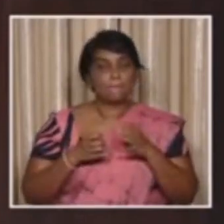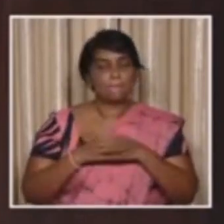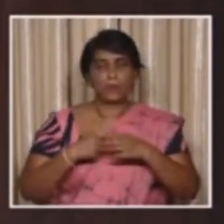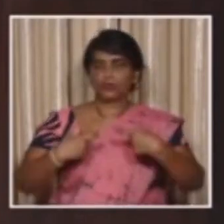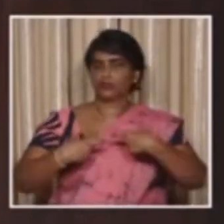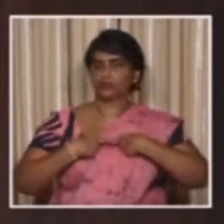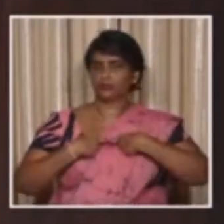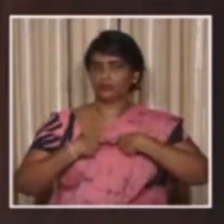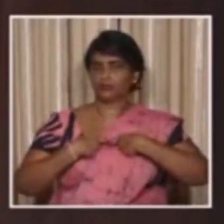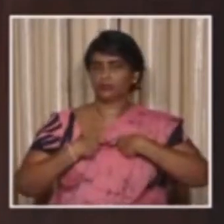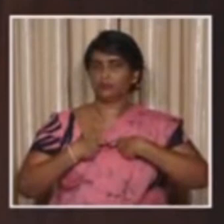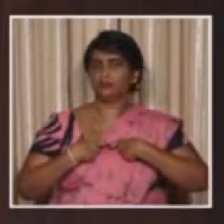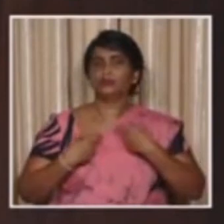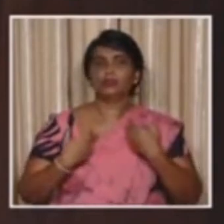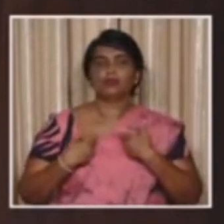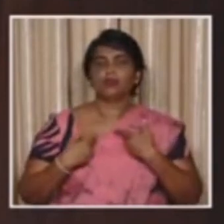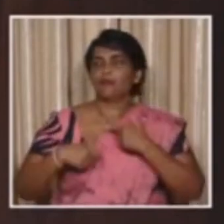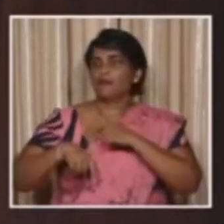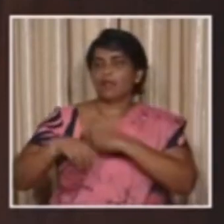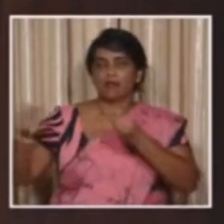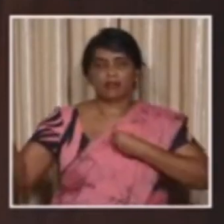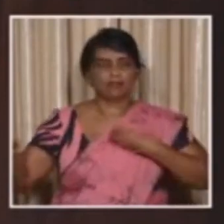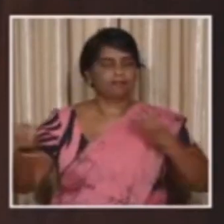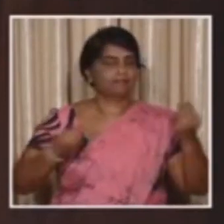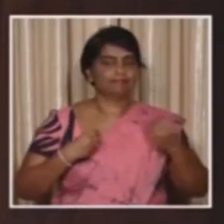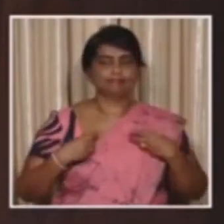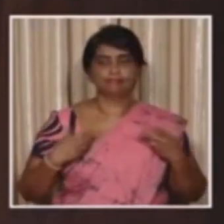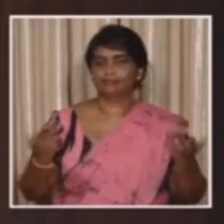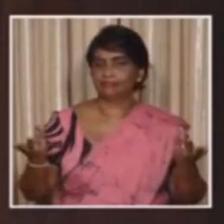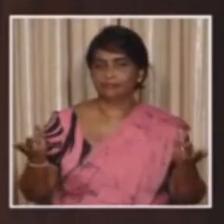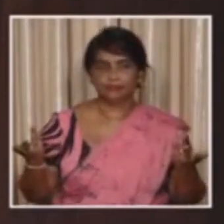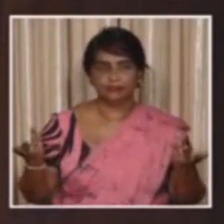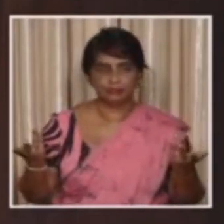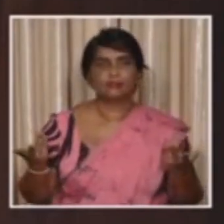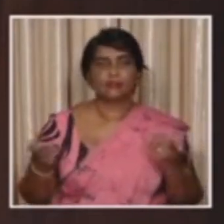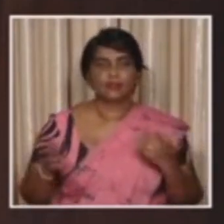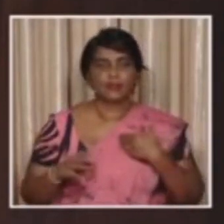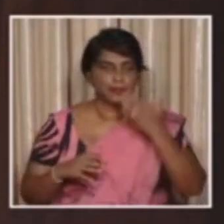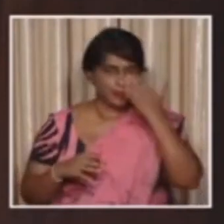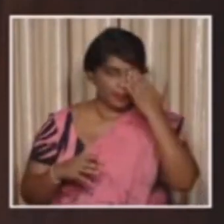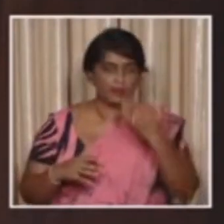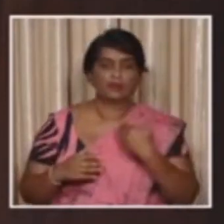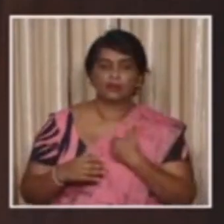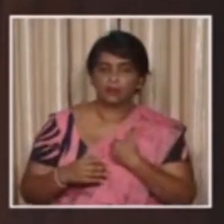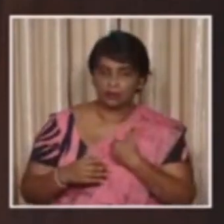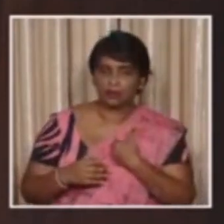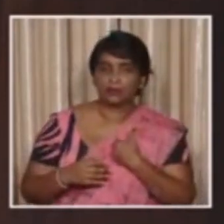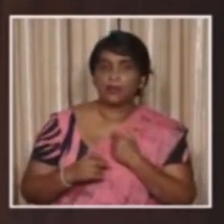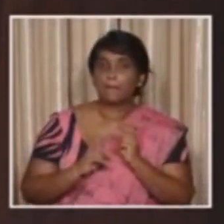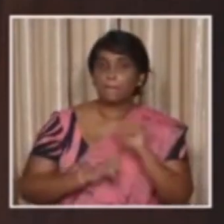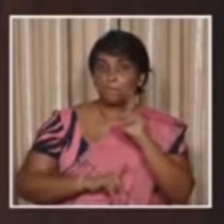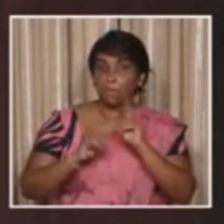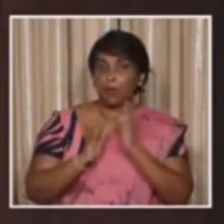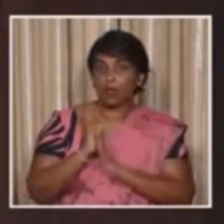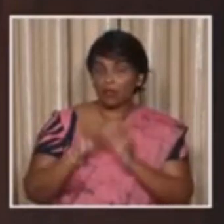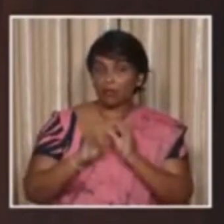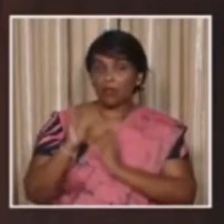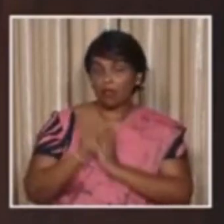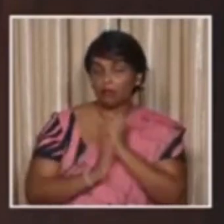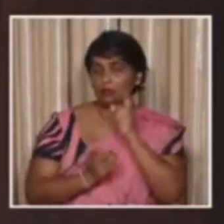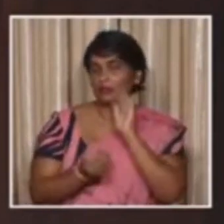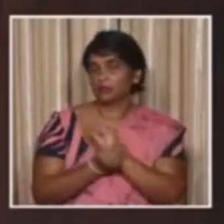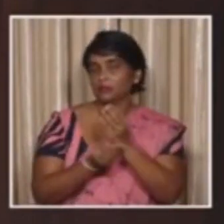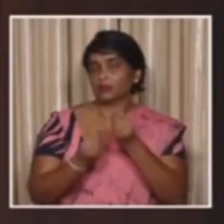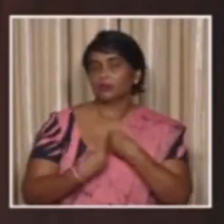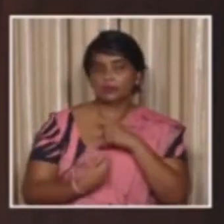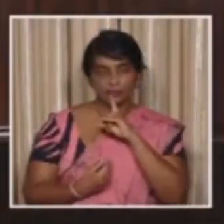තියෙන නිසා මට කොහෙන්වත් වෙලාවක් ගන්න බැරි තැනකට දැන් මම පත් වෙලා තියෙන්නේ ඒ නිසා මට කරුණාකරලා මගේ පාර්ලිමේන්තු මන්ත්‍රී වරප්‍රසාදේ ආරක්ෂා කරලා දෙන්න